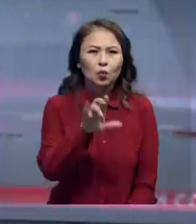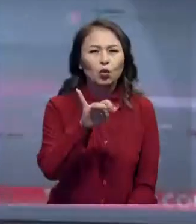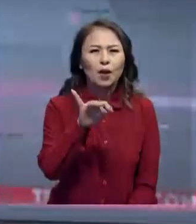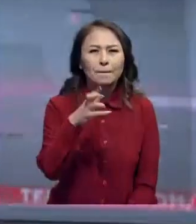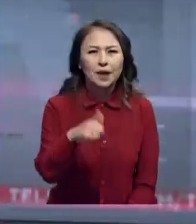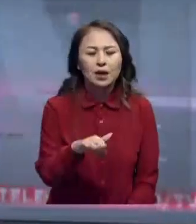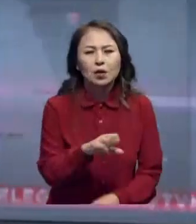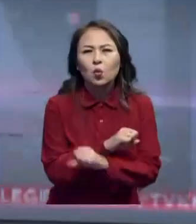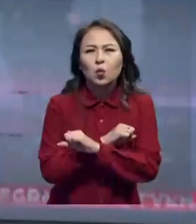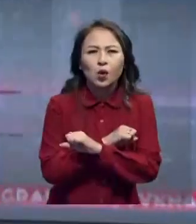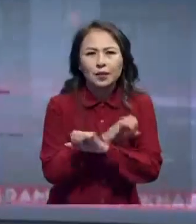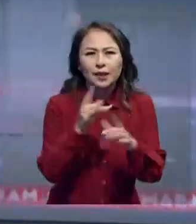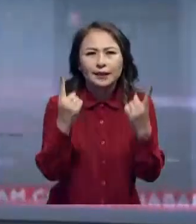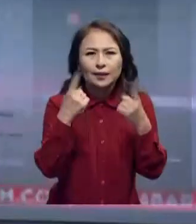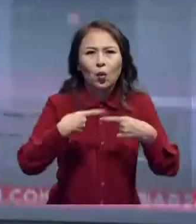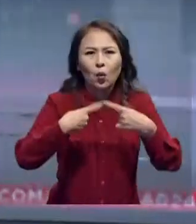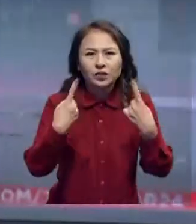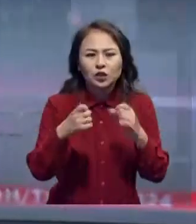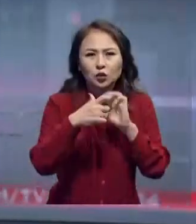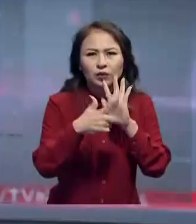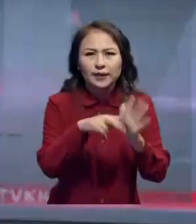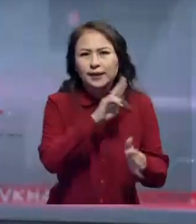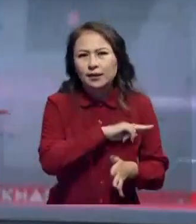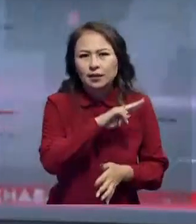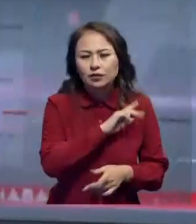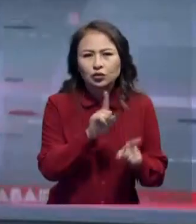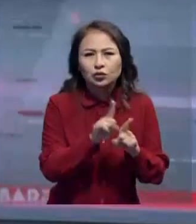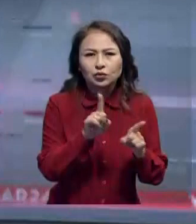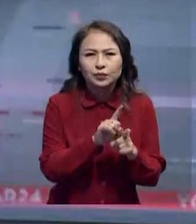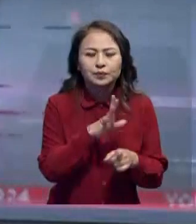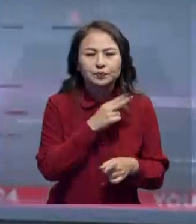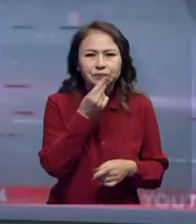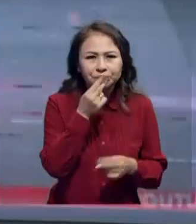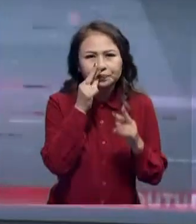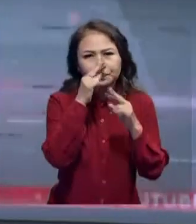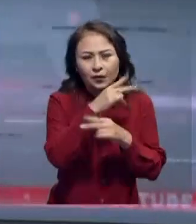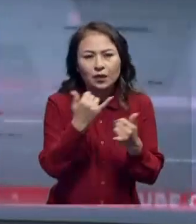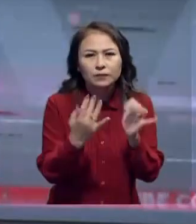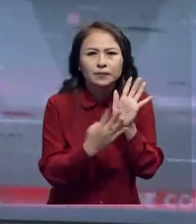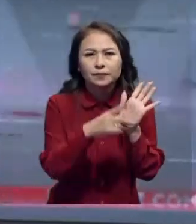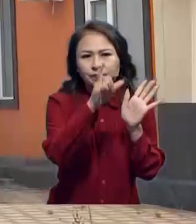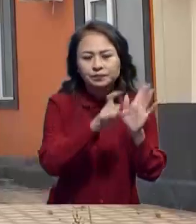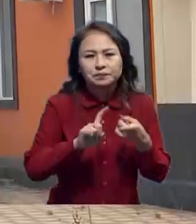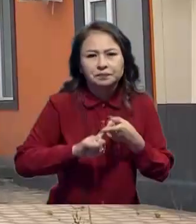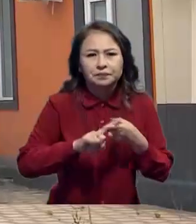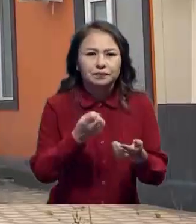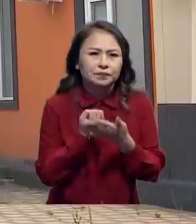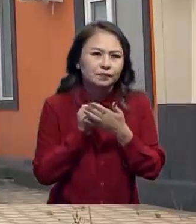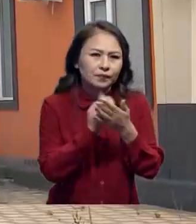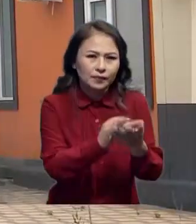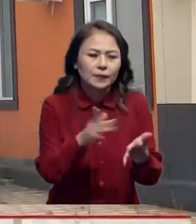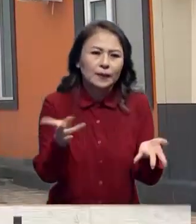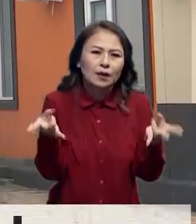Бурабай курорттық аймағындағы ірі қонақүйдің 17 қызметкері астанышында. Қазір 9 адам жұқпалы аурулар ауруханасында